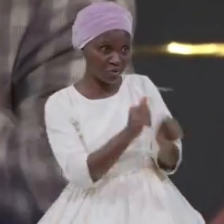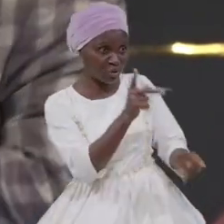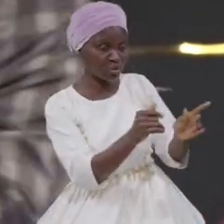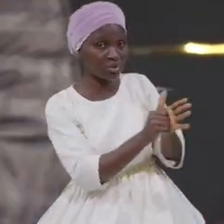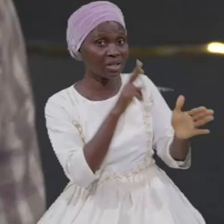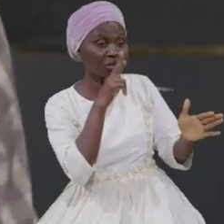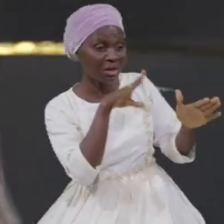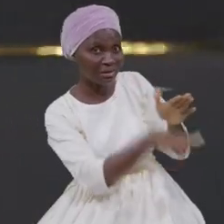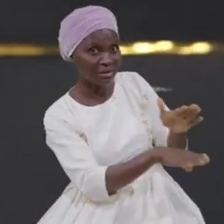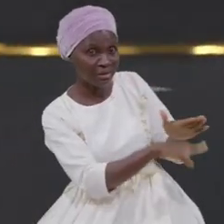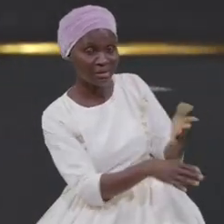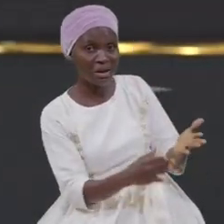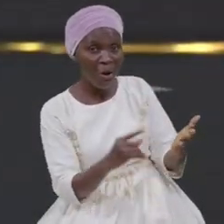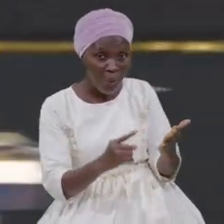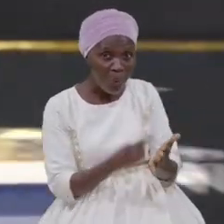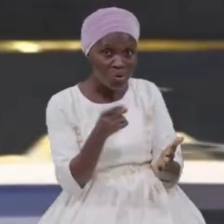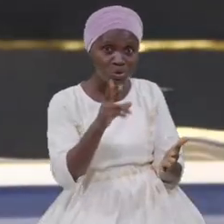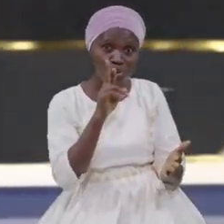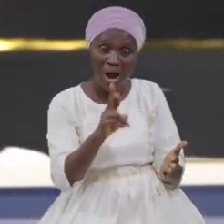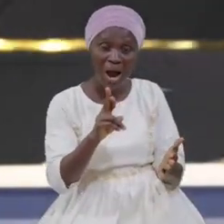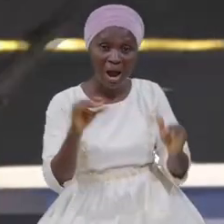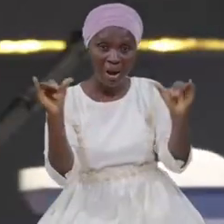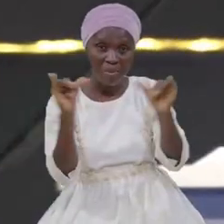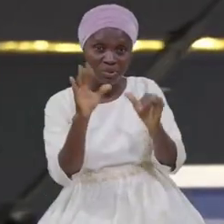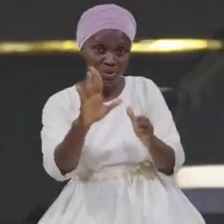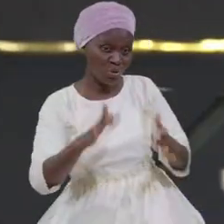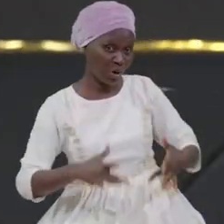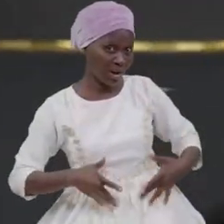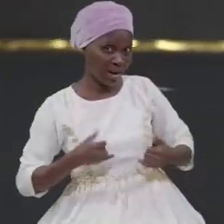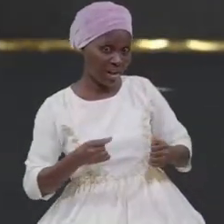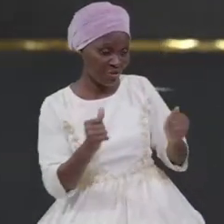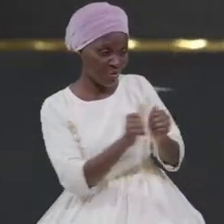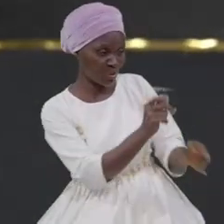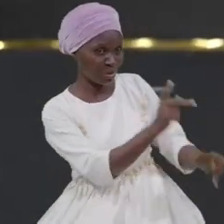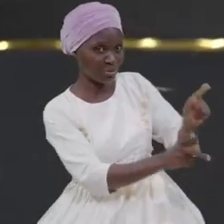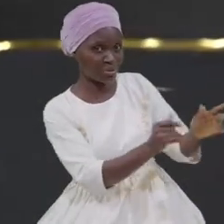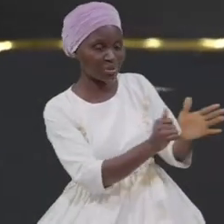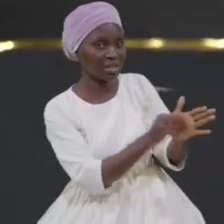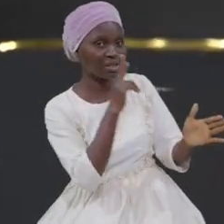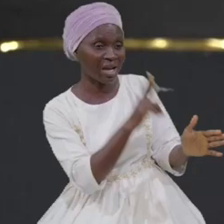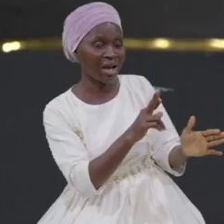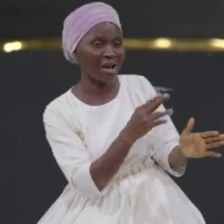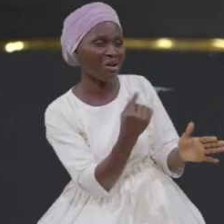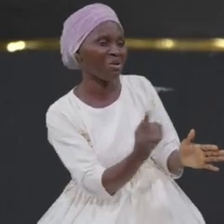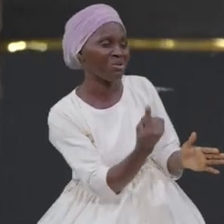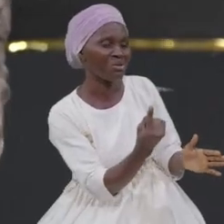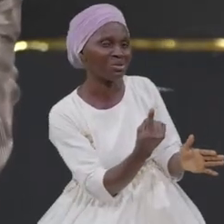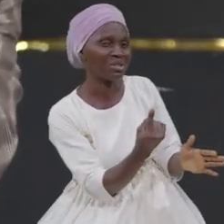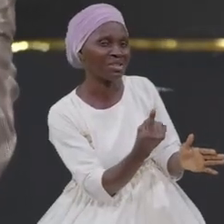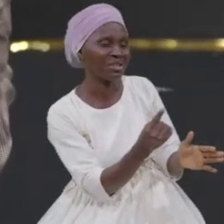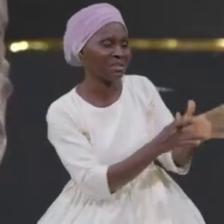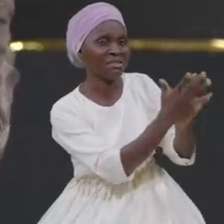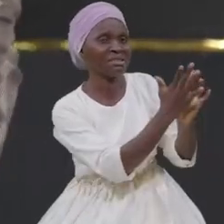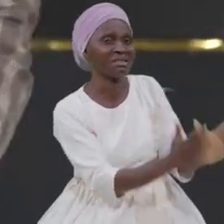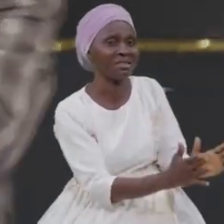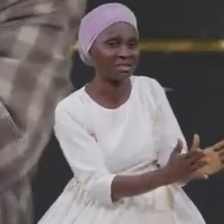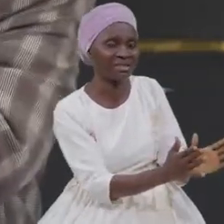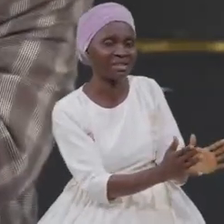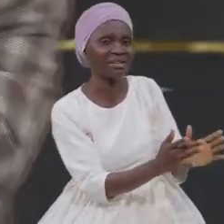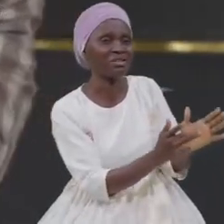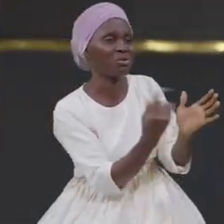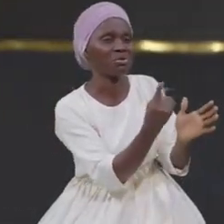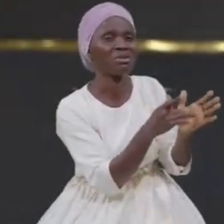médiocres, une fois que tu mesures ta vie avec ceux-là qui sont des chrétiens coussi-coussa, Tu vas te sentir bien.